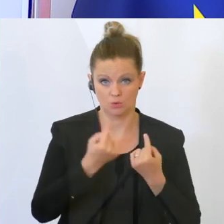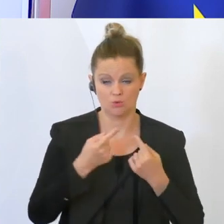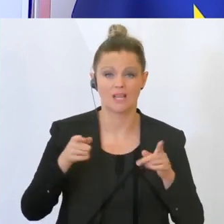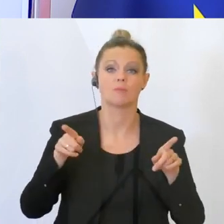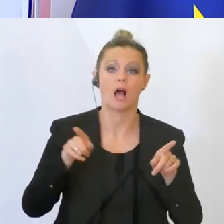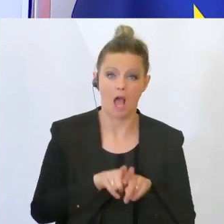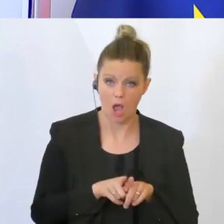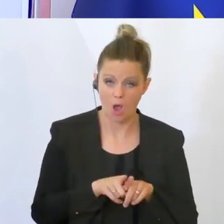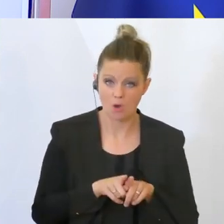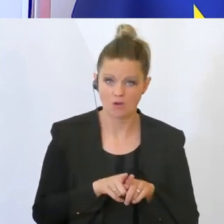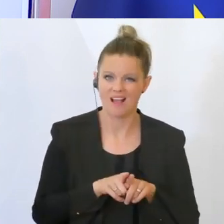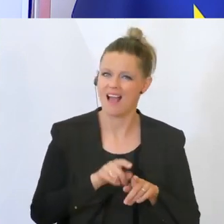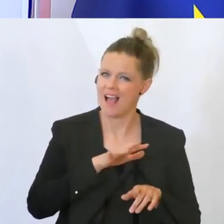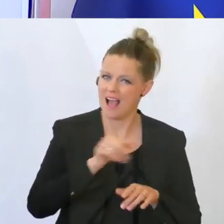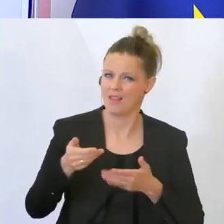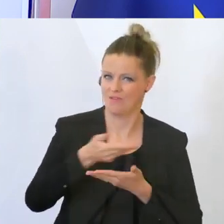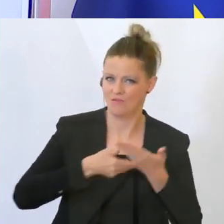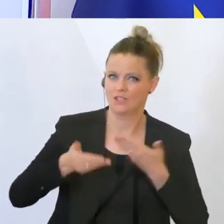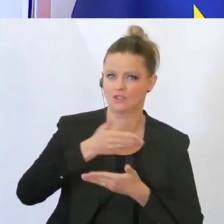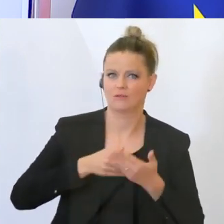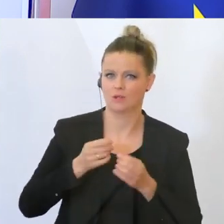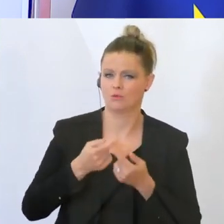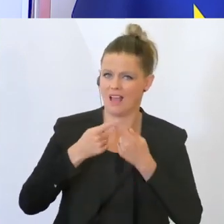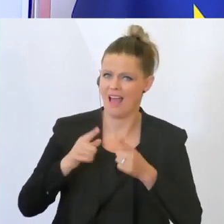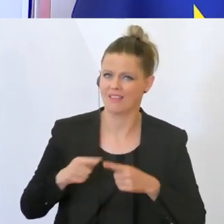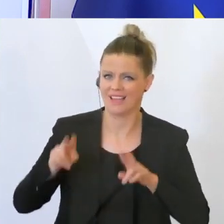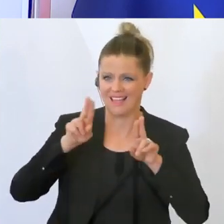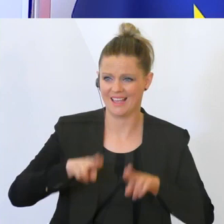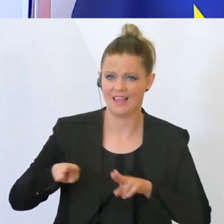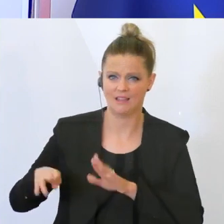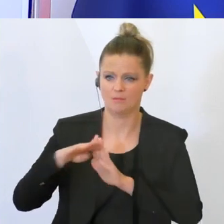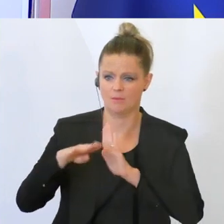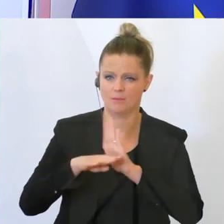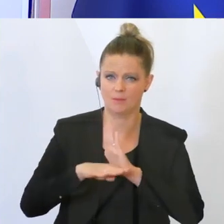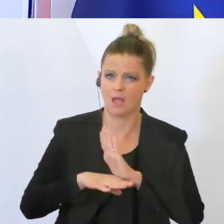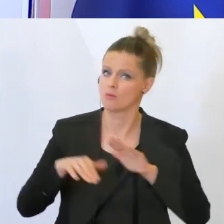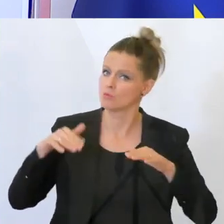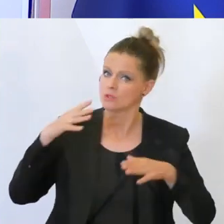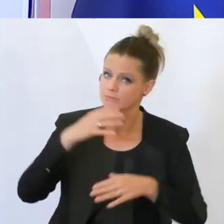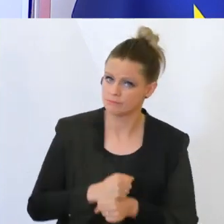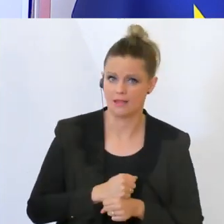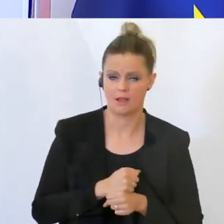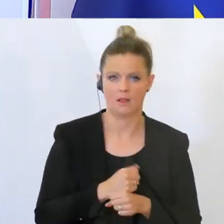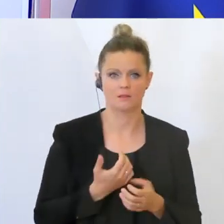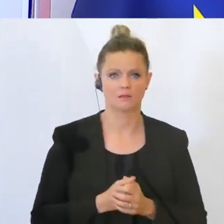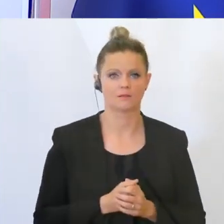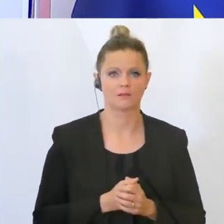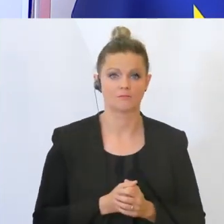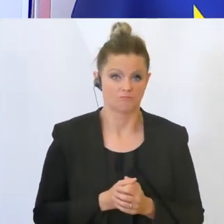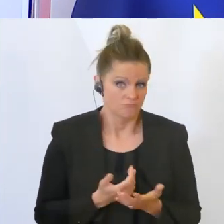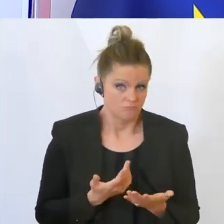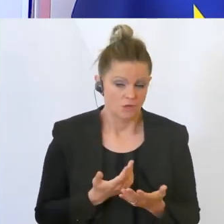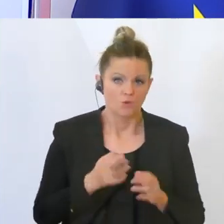betrifft, als auch was alle wirtschaftlichen und sonstigen rechtlichen Vorgaben betrifft. Und das Verständnis, sollte